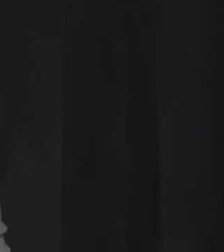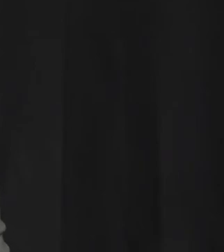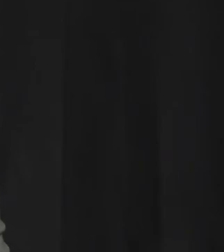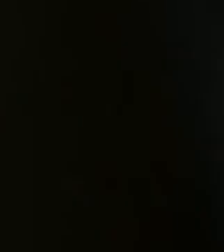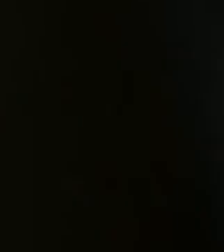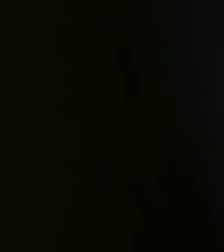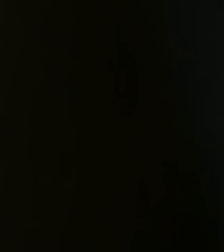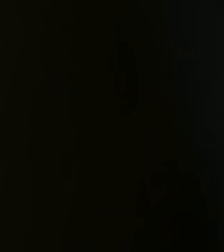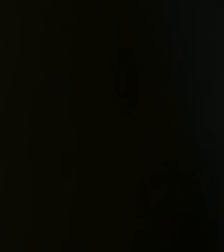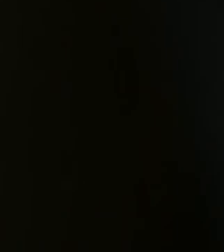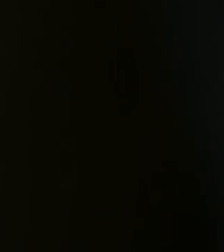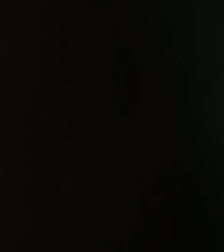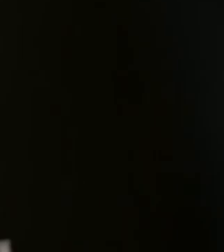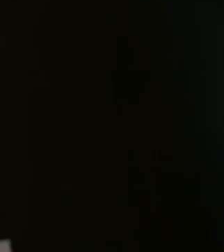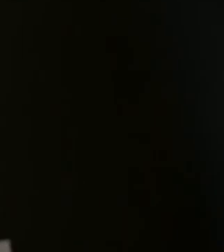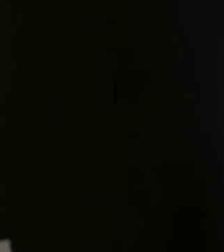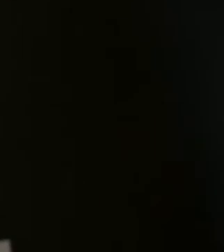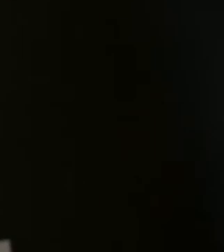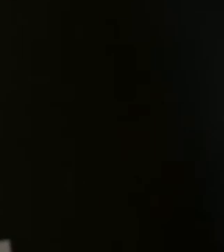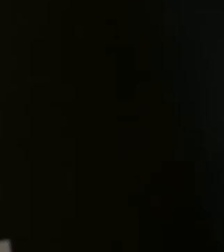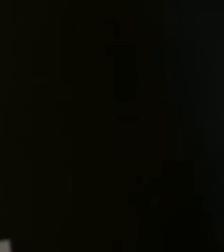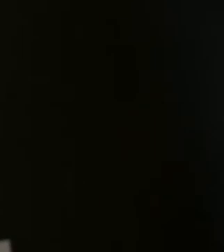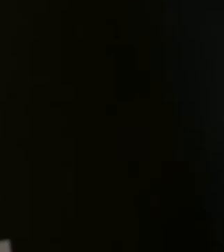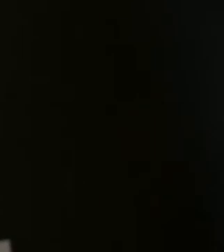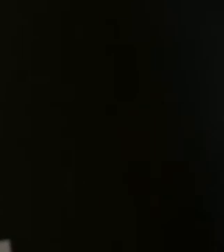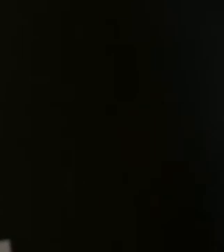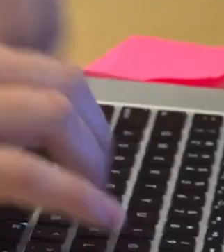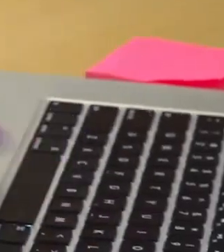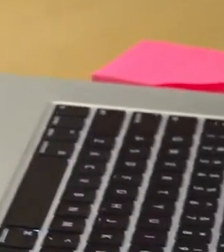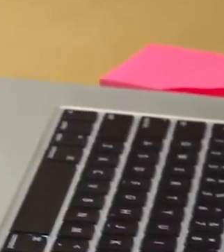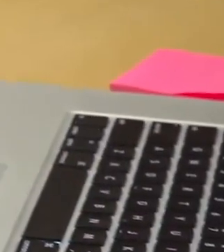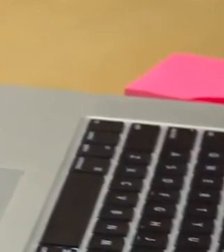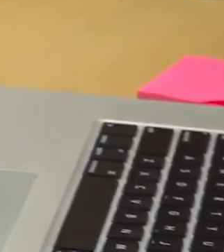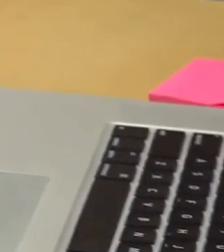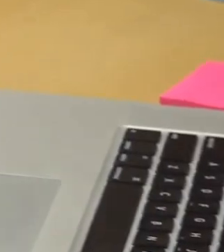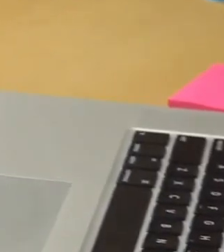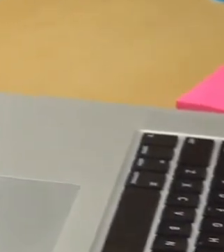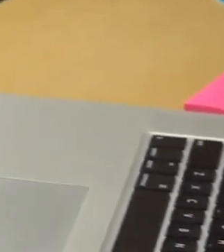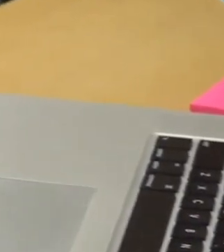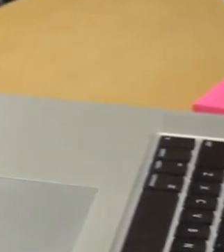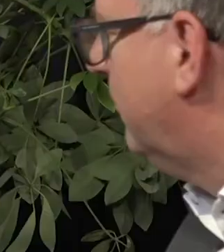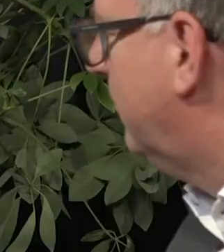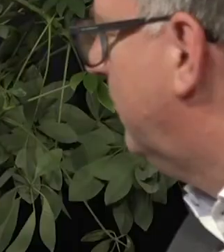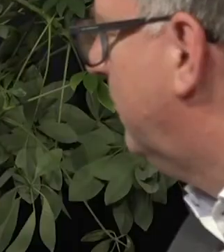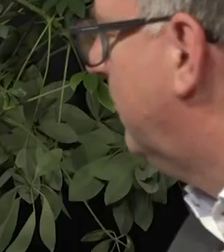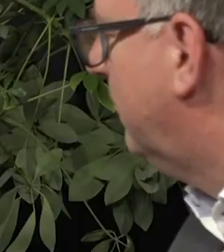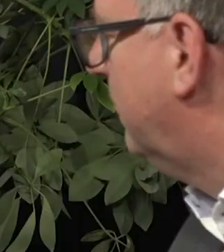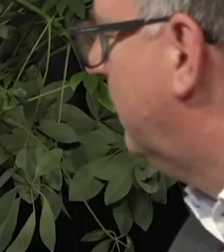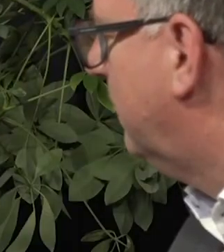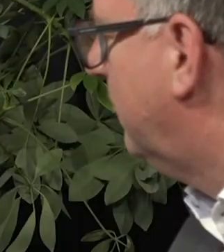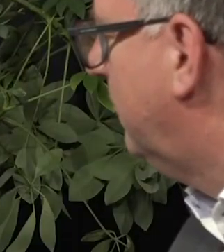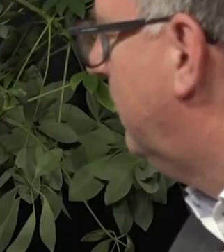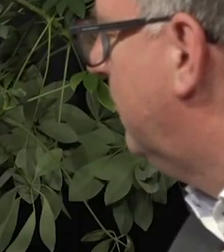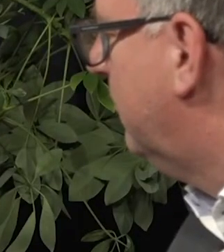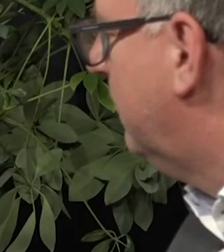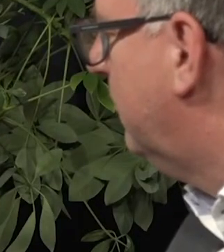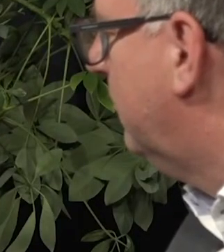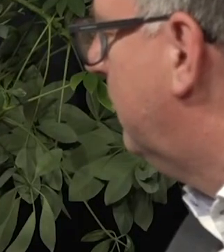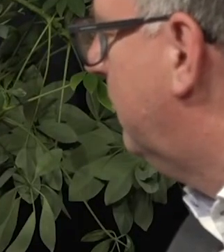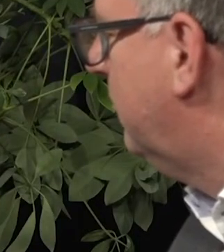am besten diese Software so designen, dass die barrierefrei bedienbar ist. Fabersoft